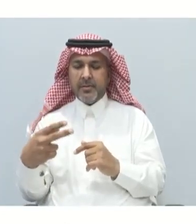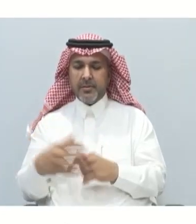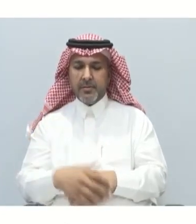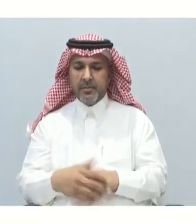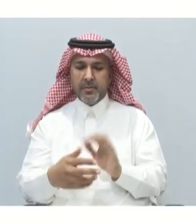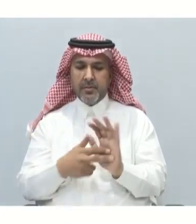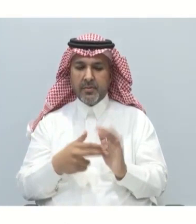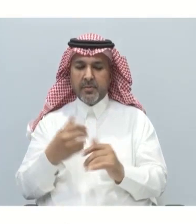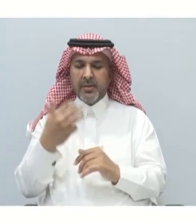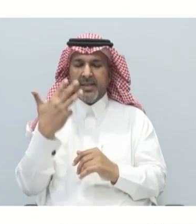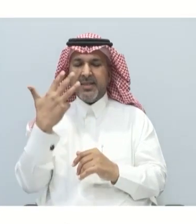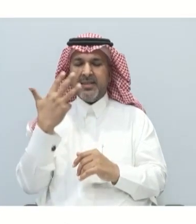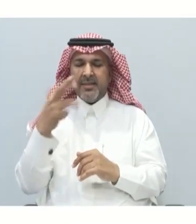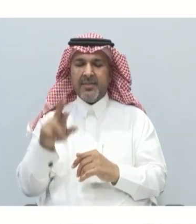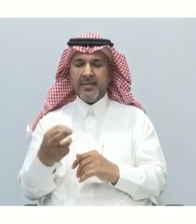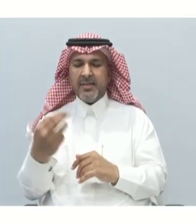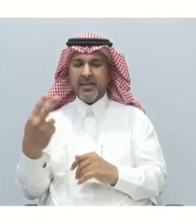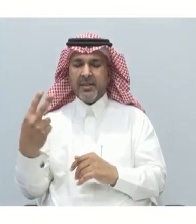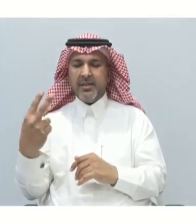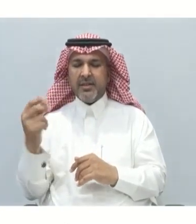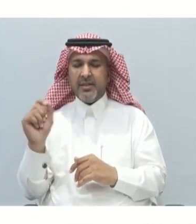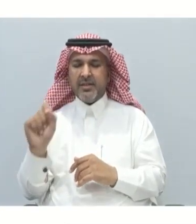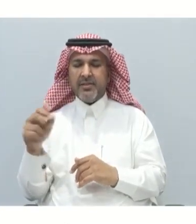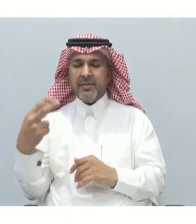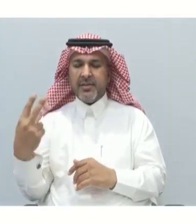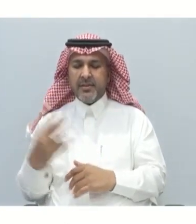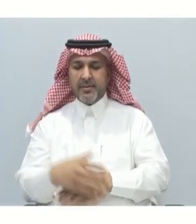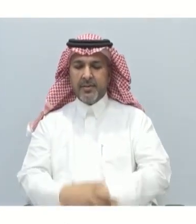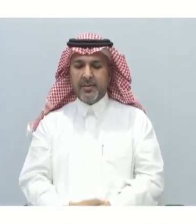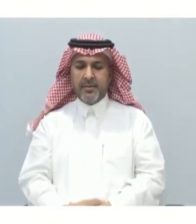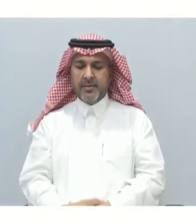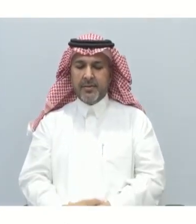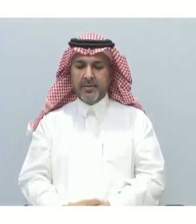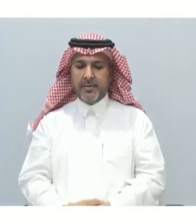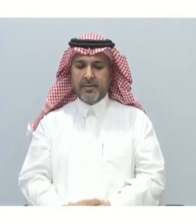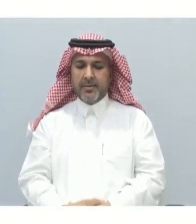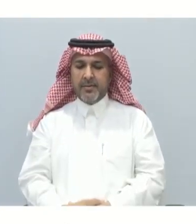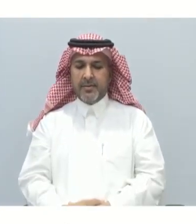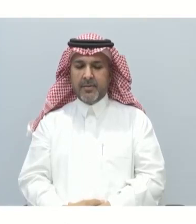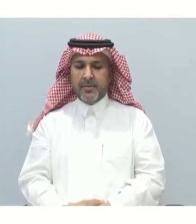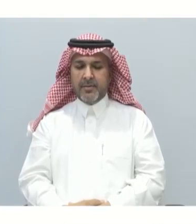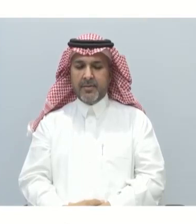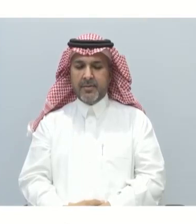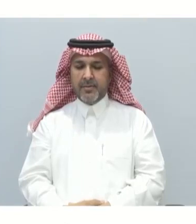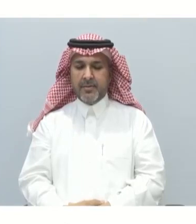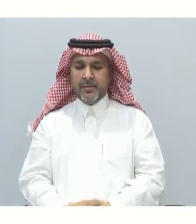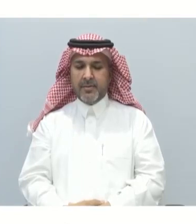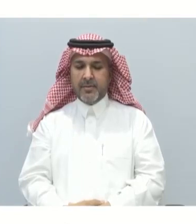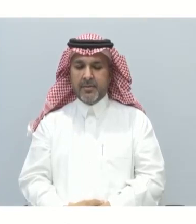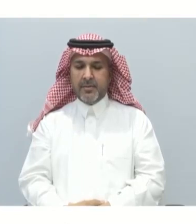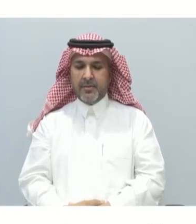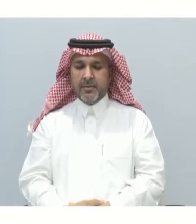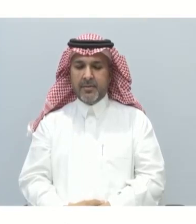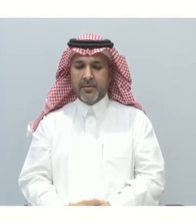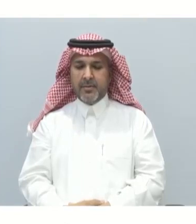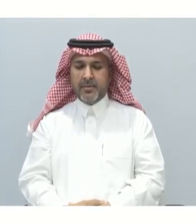وبالتالي الناتج حيطلع كم 9.02 اذا نقول هنا 9.02 اذا هذا